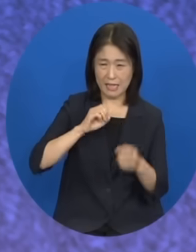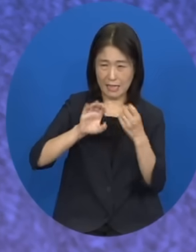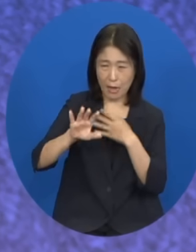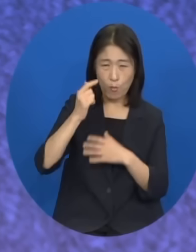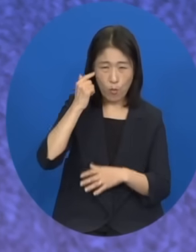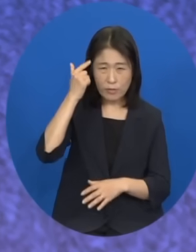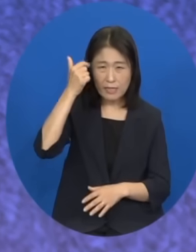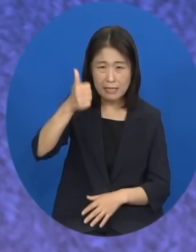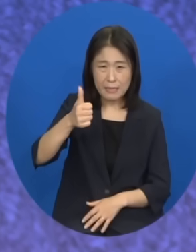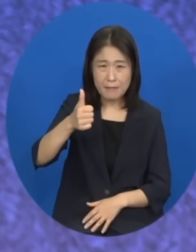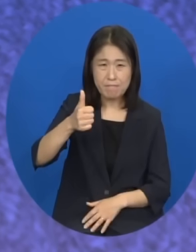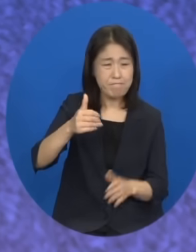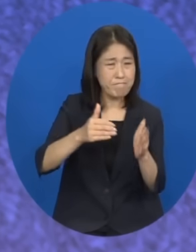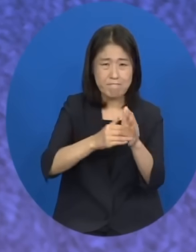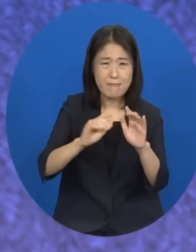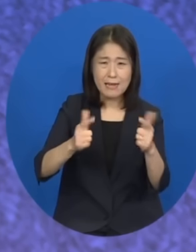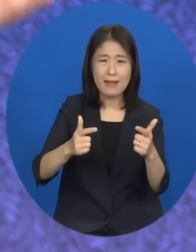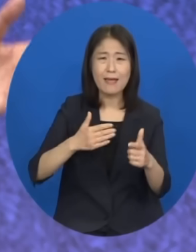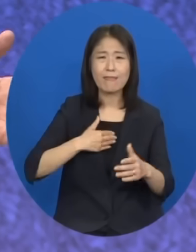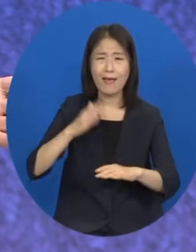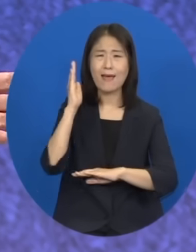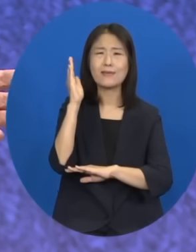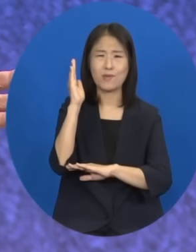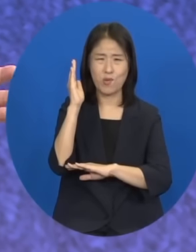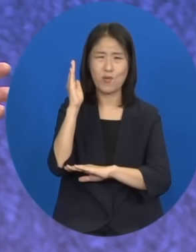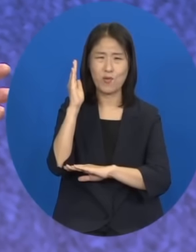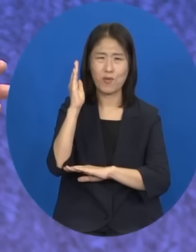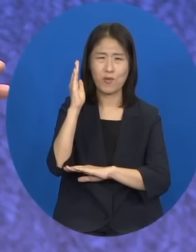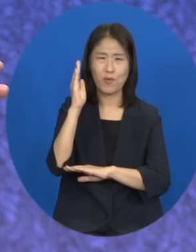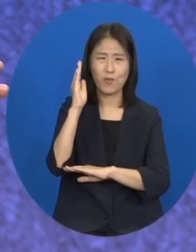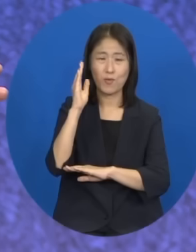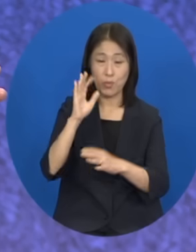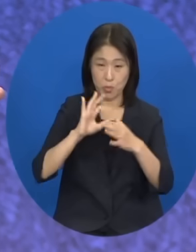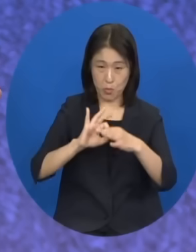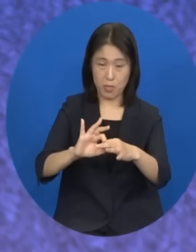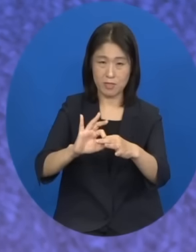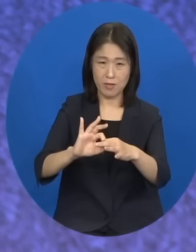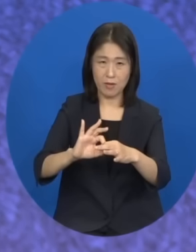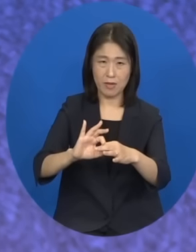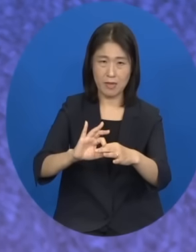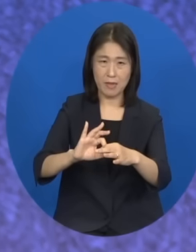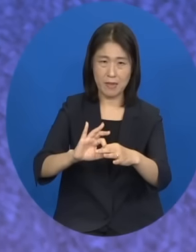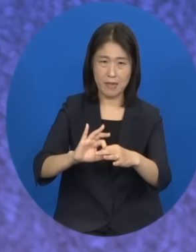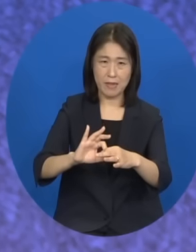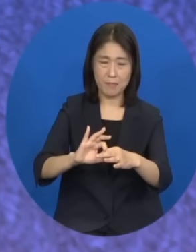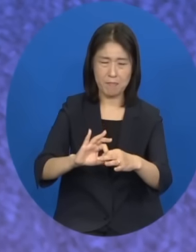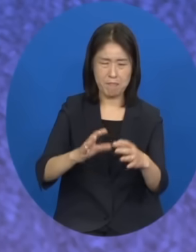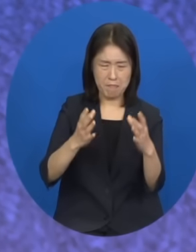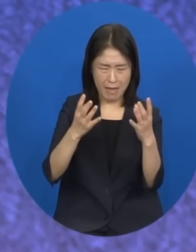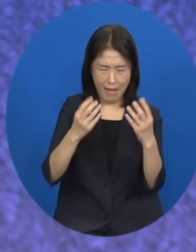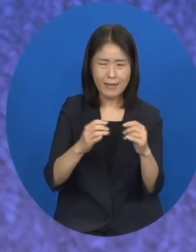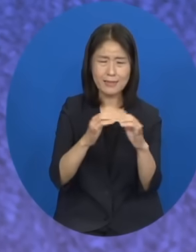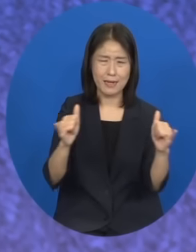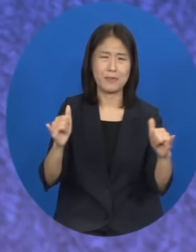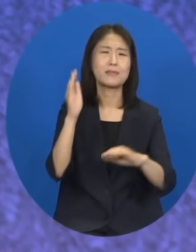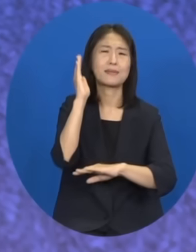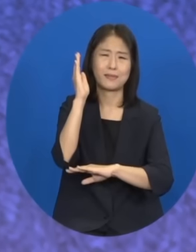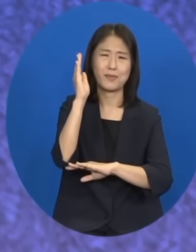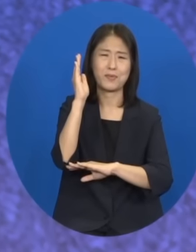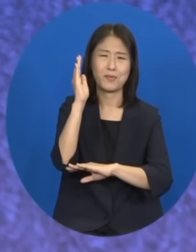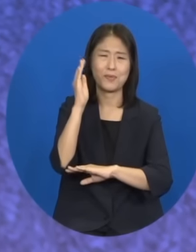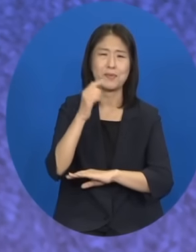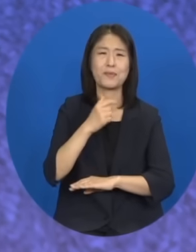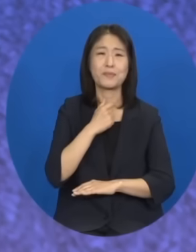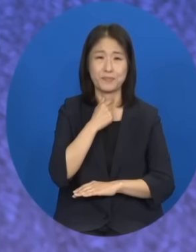아니고 설교를 통해서 모든 사람에게 하라는 모양이다. 그래서 그날 그 목사님에게 말씀을